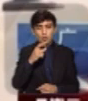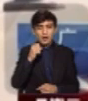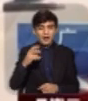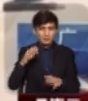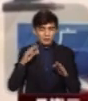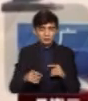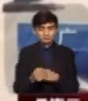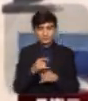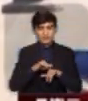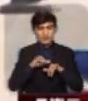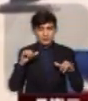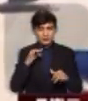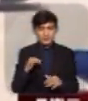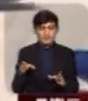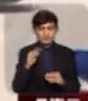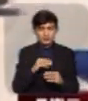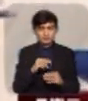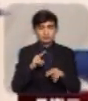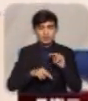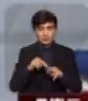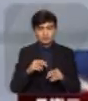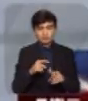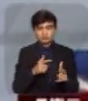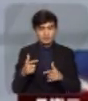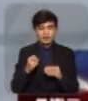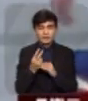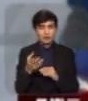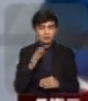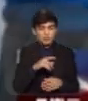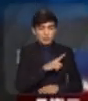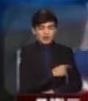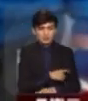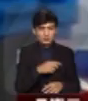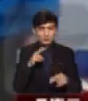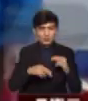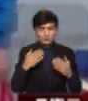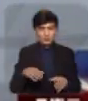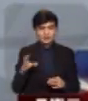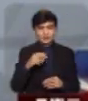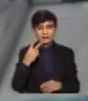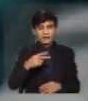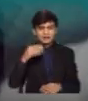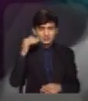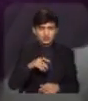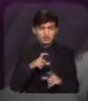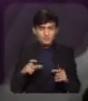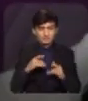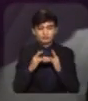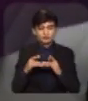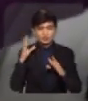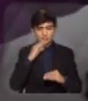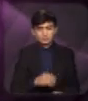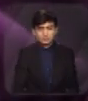эпицентра вспышки вируса, завершили строительство 12 больниц. Они смогут обслужить более 20 тысяч